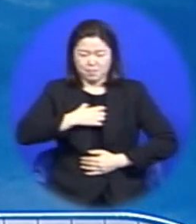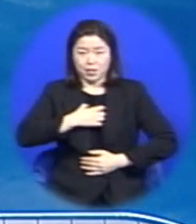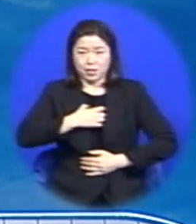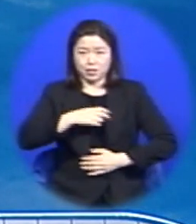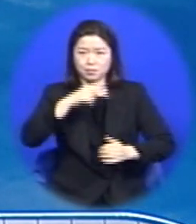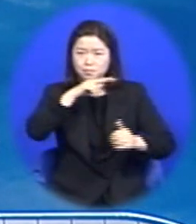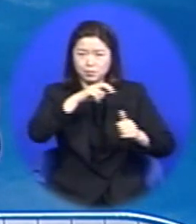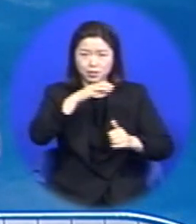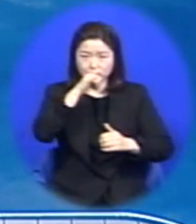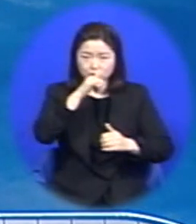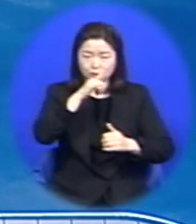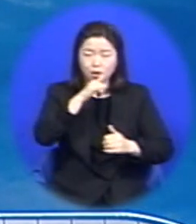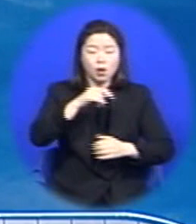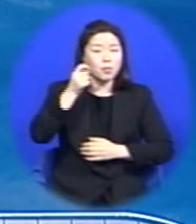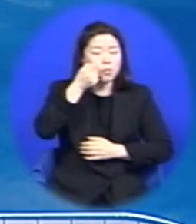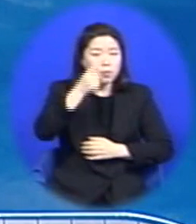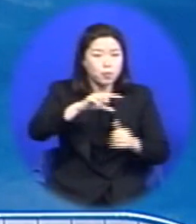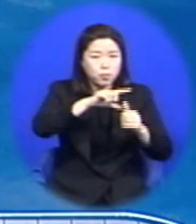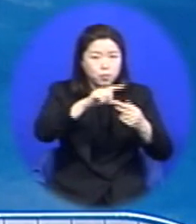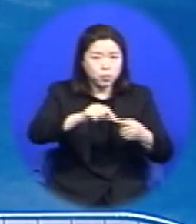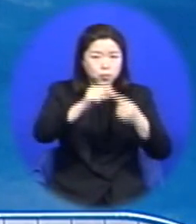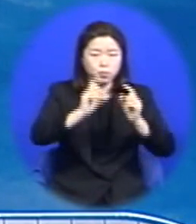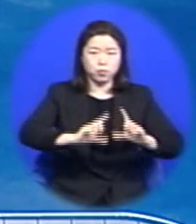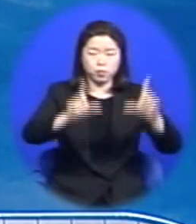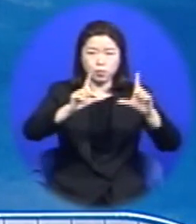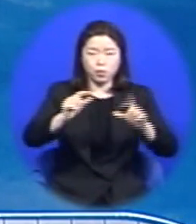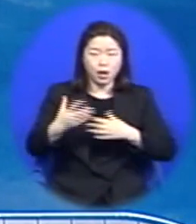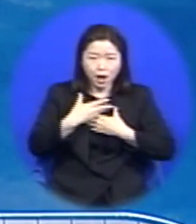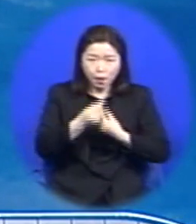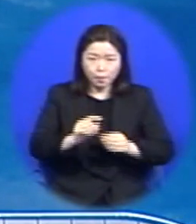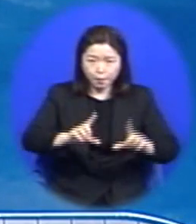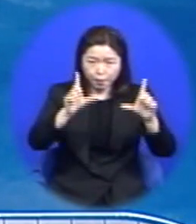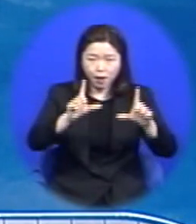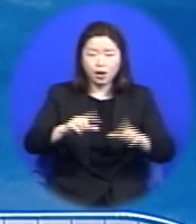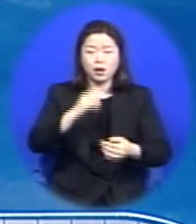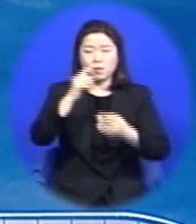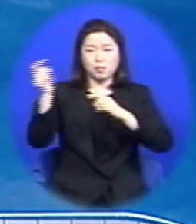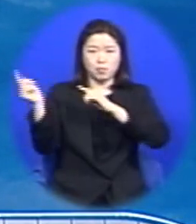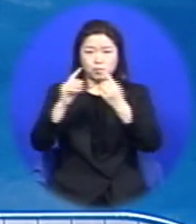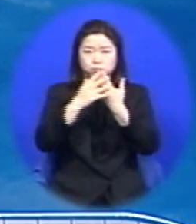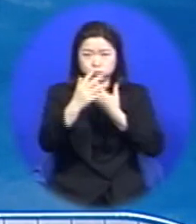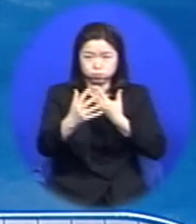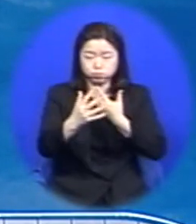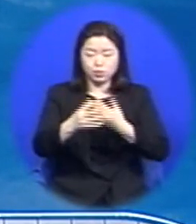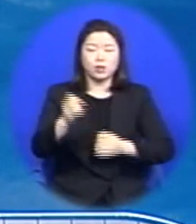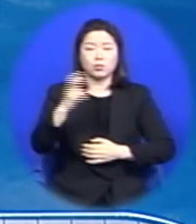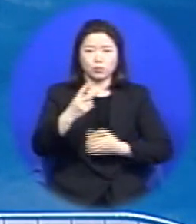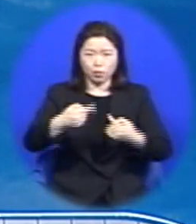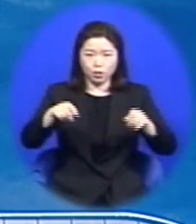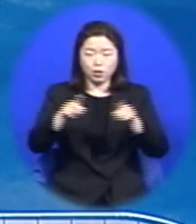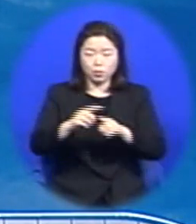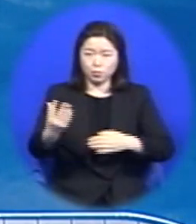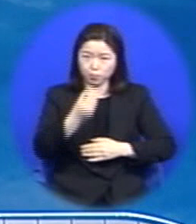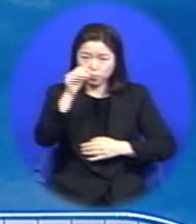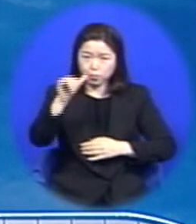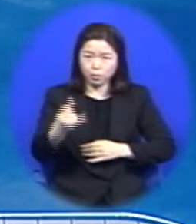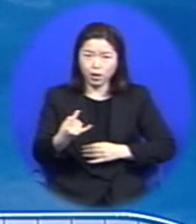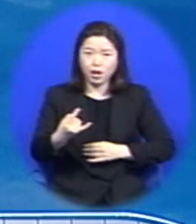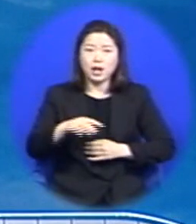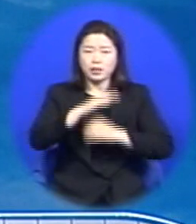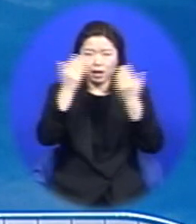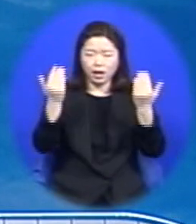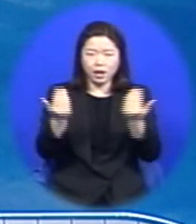월삭과 안식일과 대회로 모이는 것도 그러하니 성의와 아울러 악을 행하는 것을 내가 견디지 못하겠노라. 내 마음이